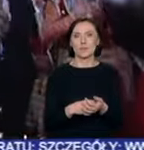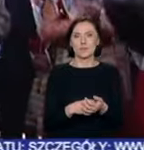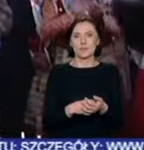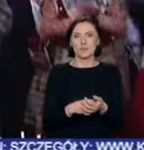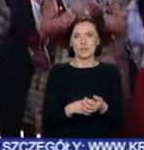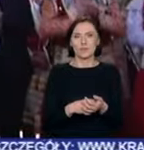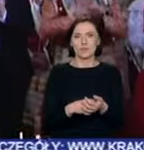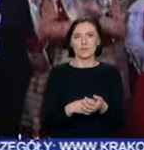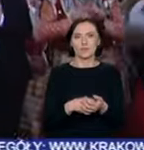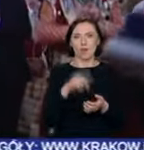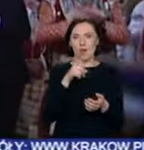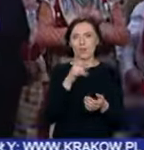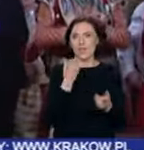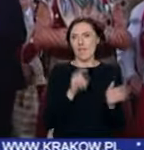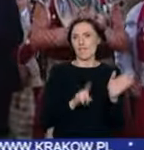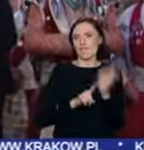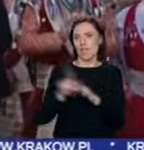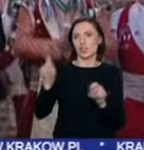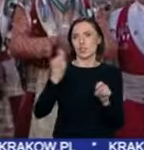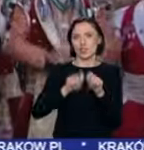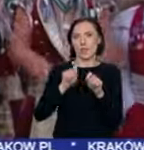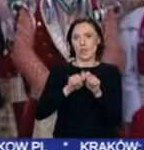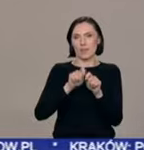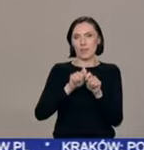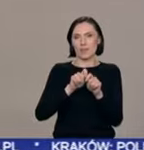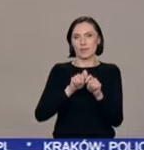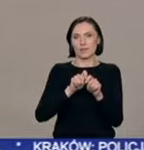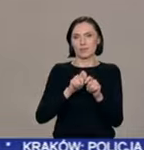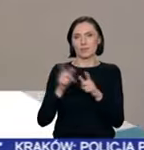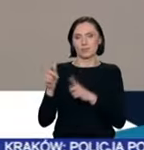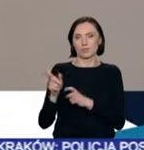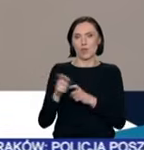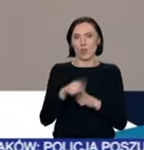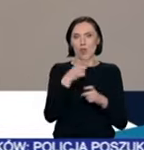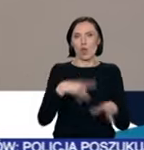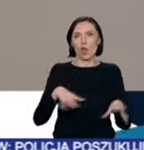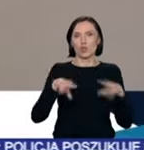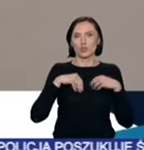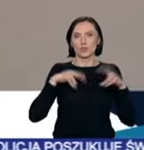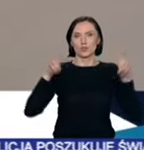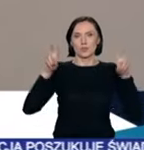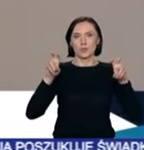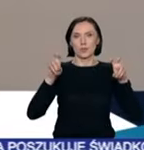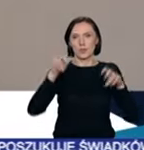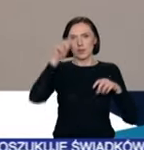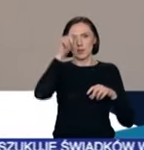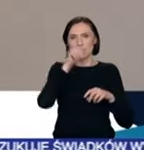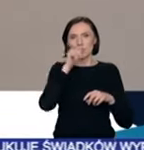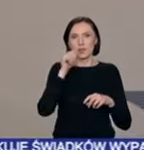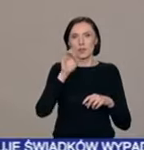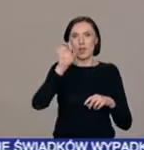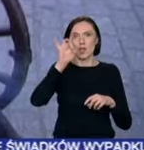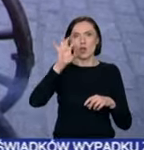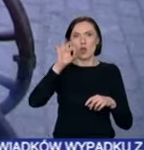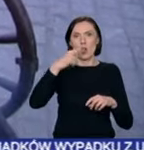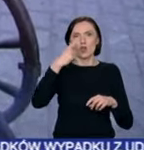Osiągnąwszy najwyższy stopień wtajemniczenia strzeleckiego, otrzymał miano monarsze